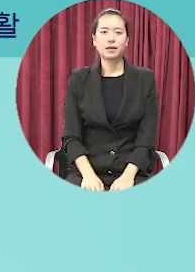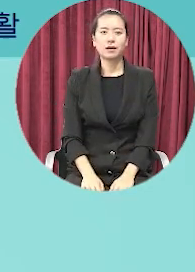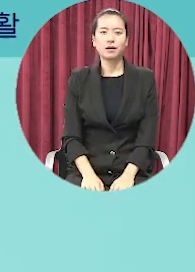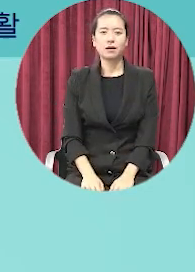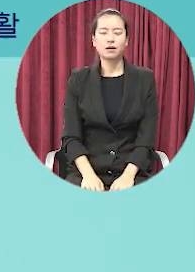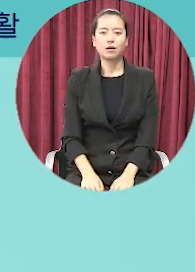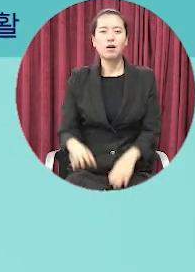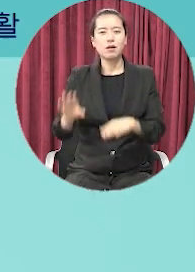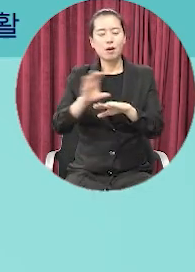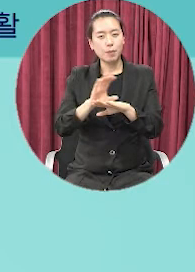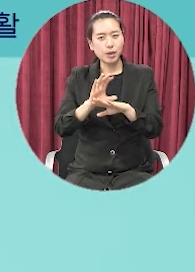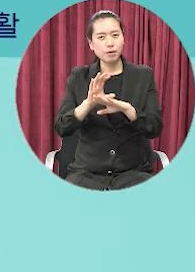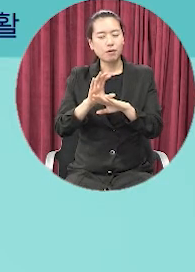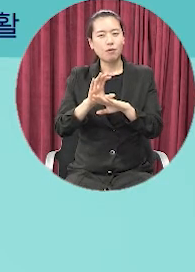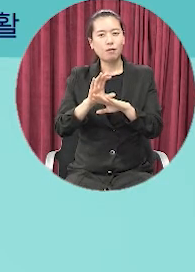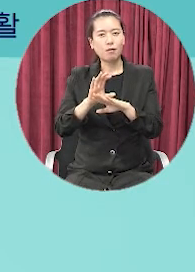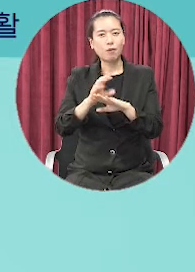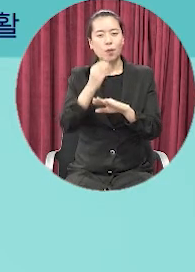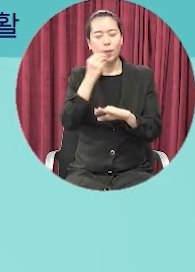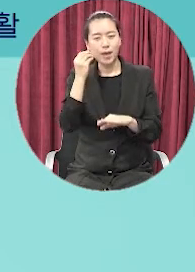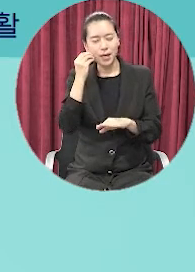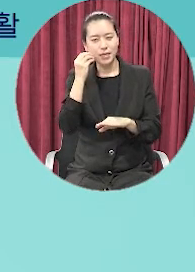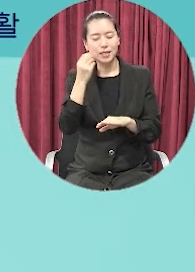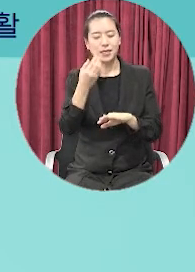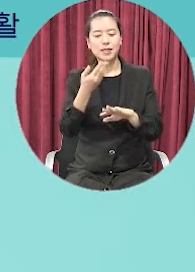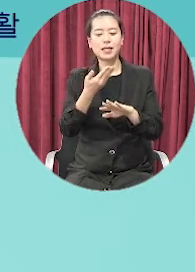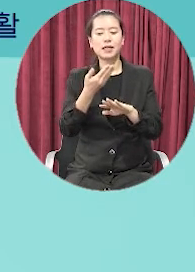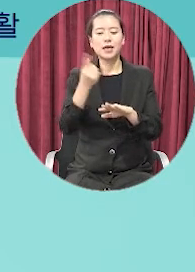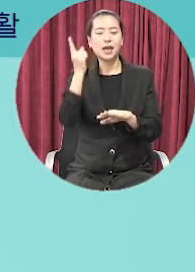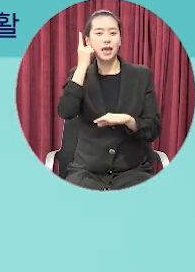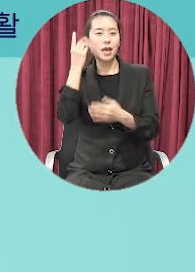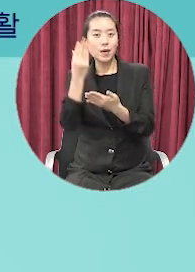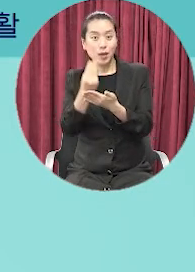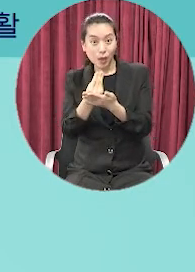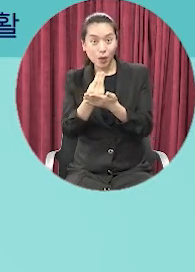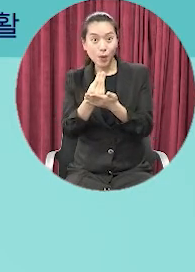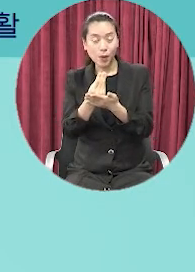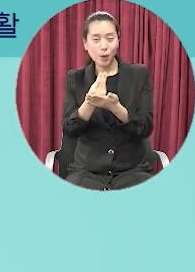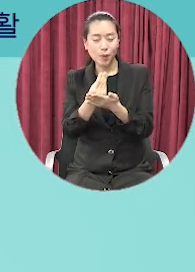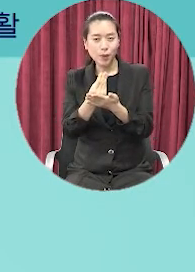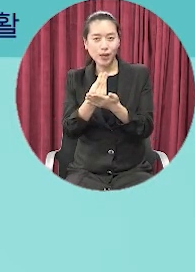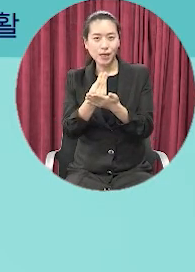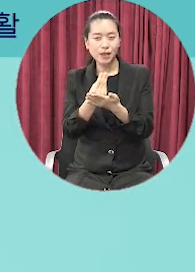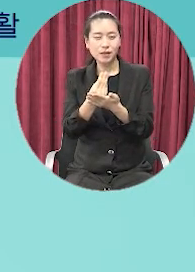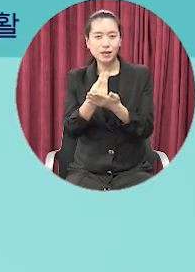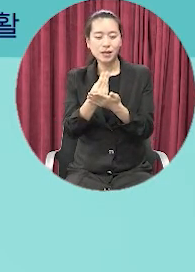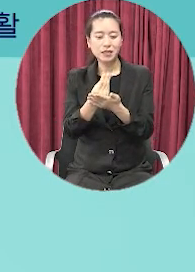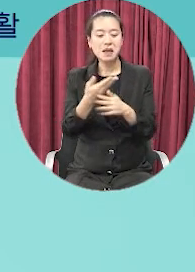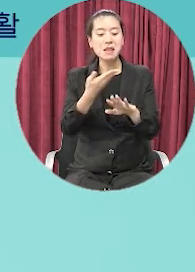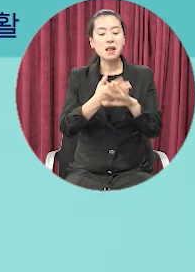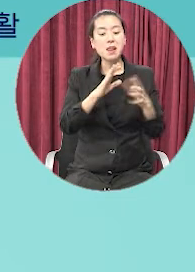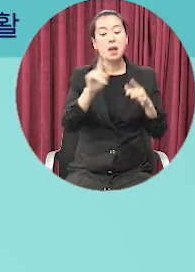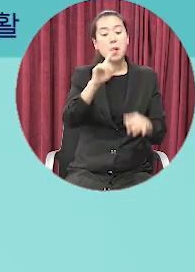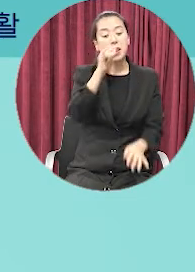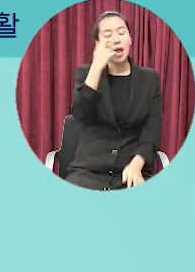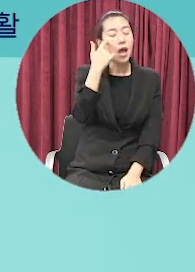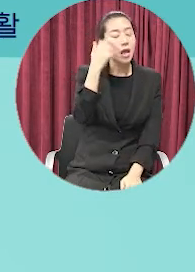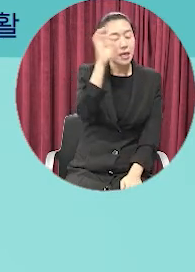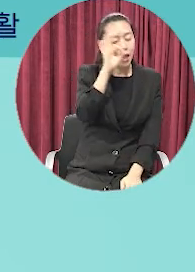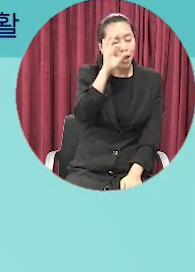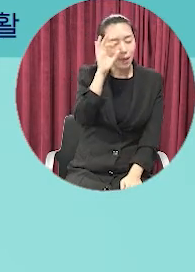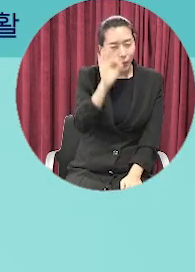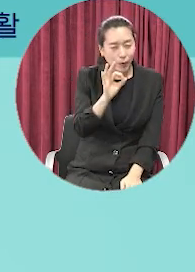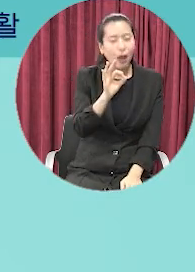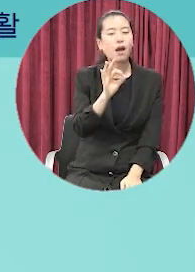내지는 웹페이지를 만들기 위해 다른 나라의 그 리소스 센터들을 쭉 서베이를 해봤더니 다른 나라에는 굉장히 이렇게